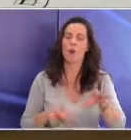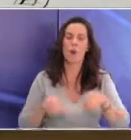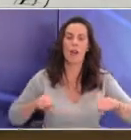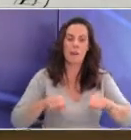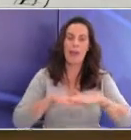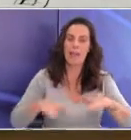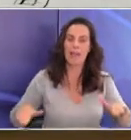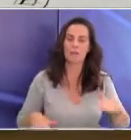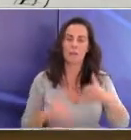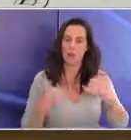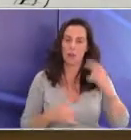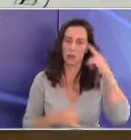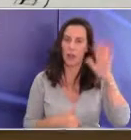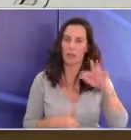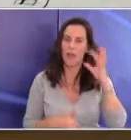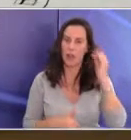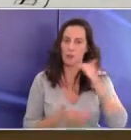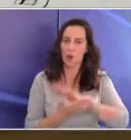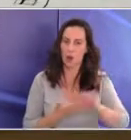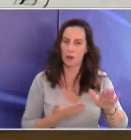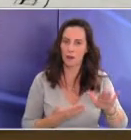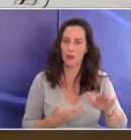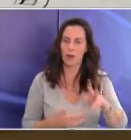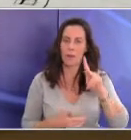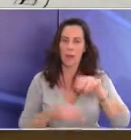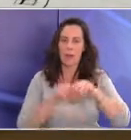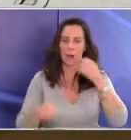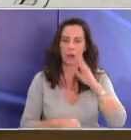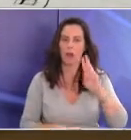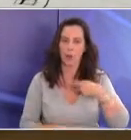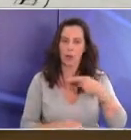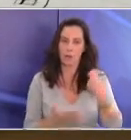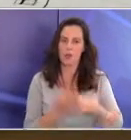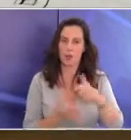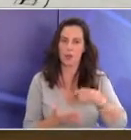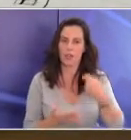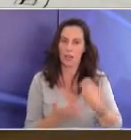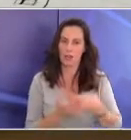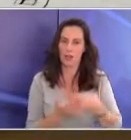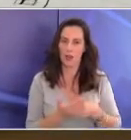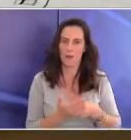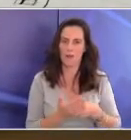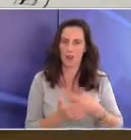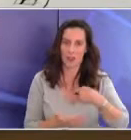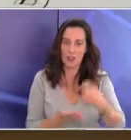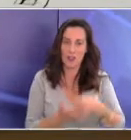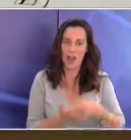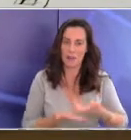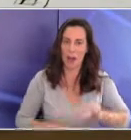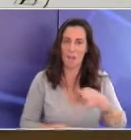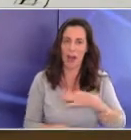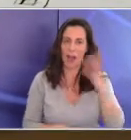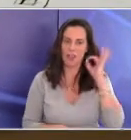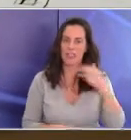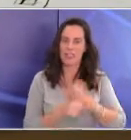שלהם. עכשיו אני יודעת שגם נשים נהיו בחינם, דווקא בקטמון אנחנו כן משלמות על ה... אני שילמתי על הבת שלי, גם